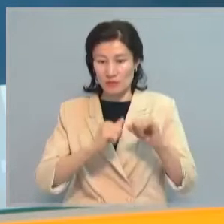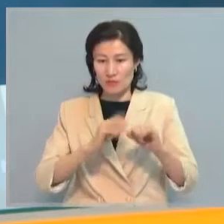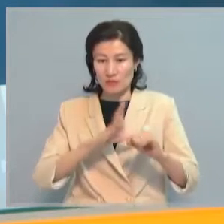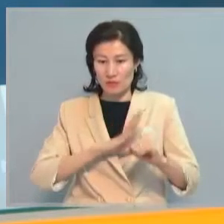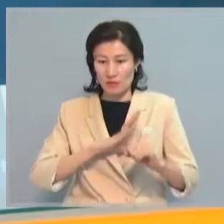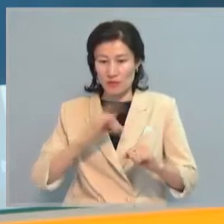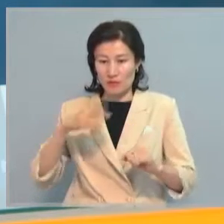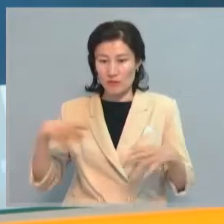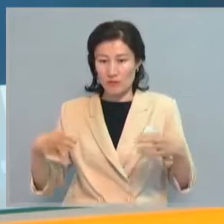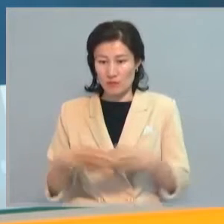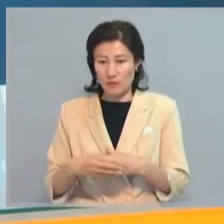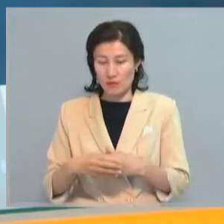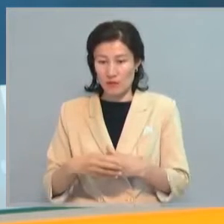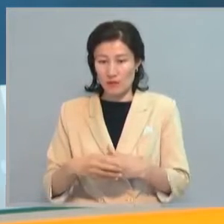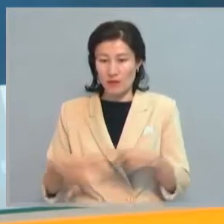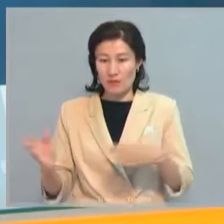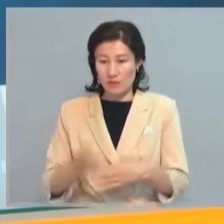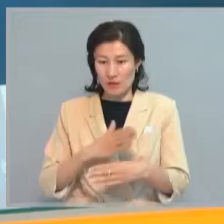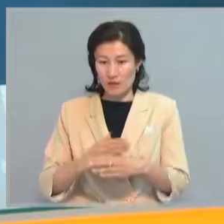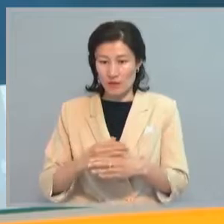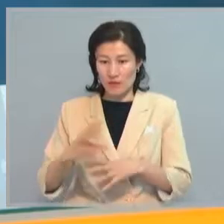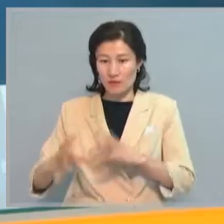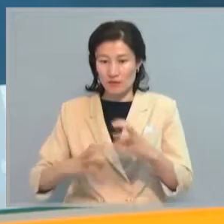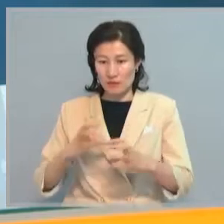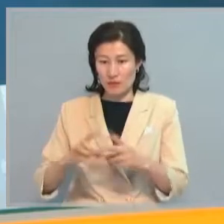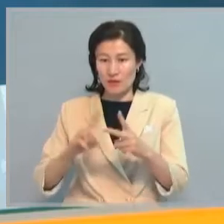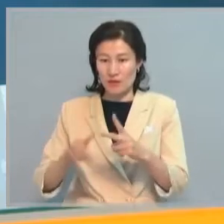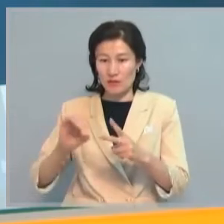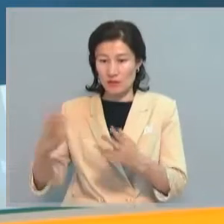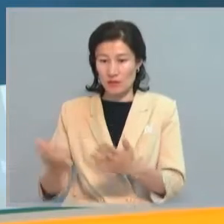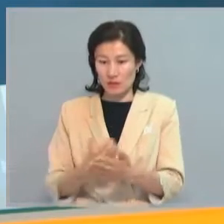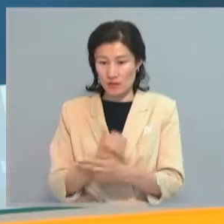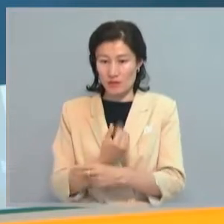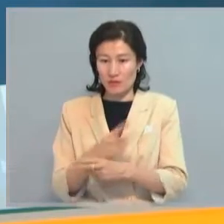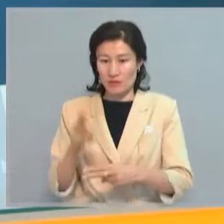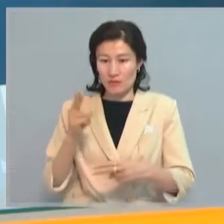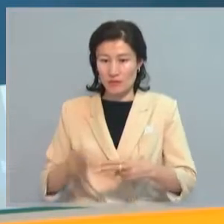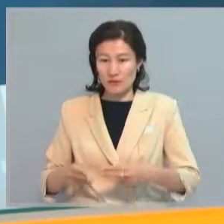қорғаған Тұран командасы ұпай айырмасы бойынша чемпионатты екінші орынмен аяқтады.